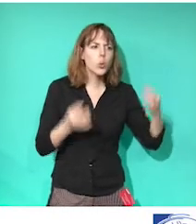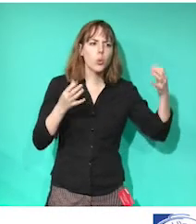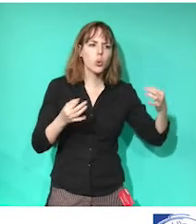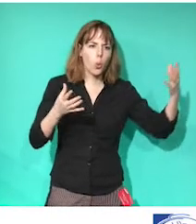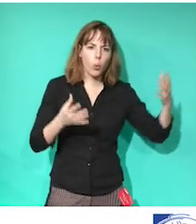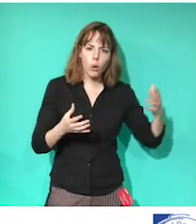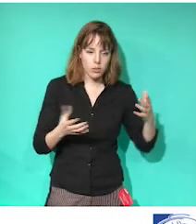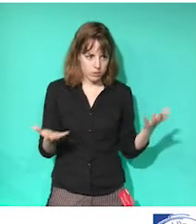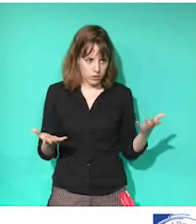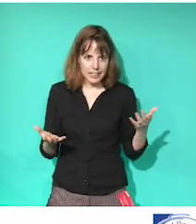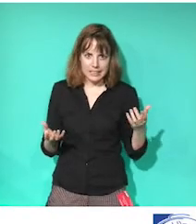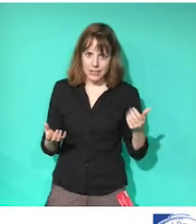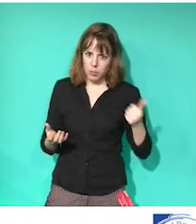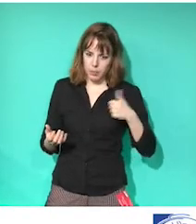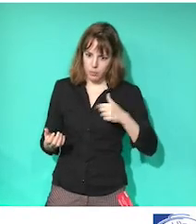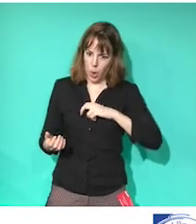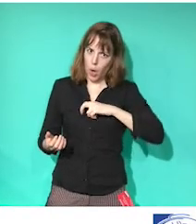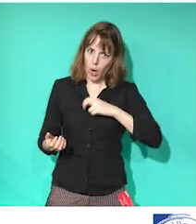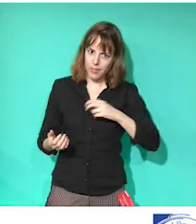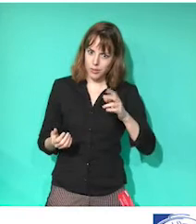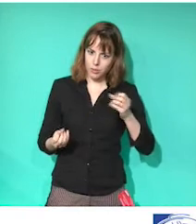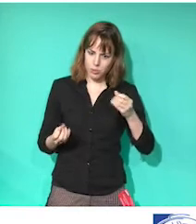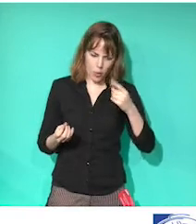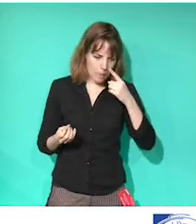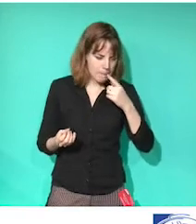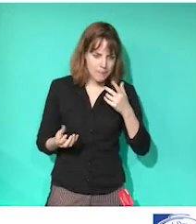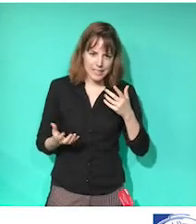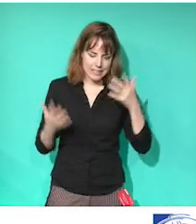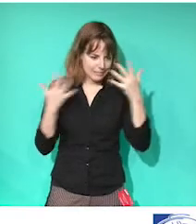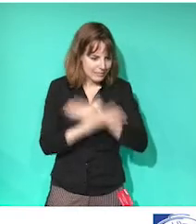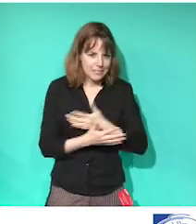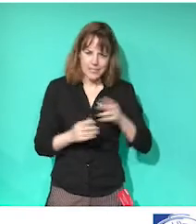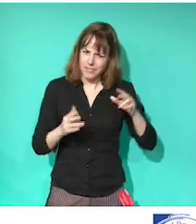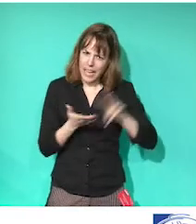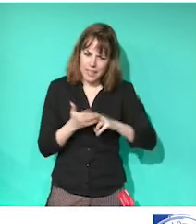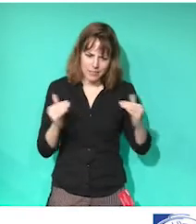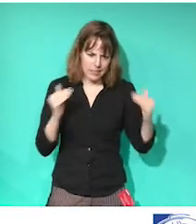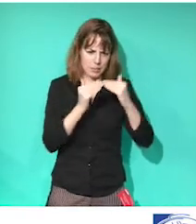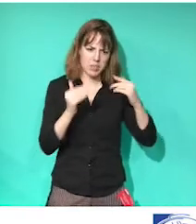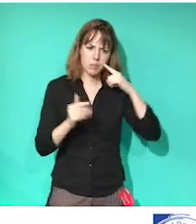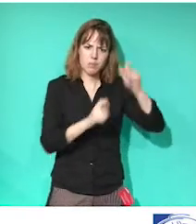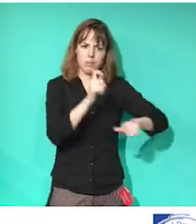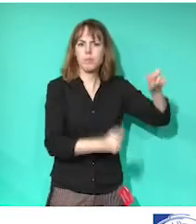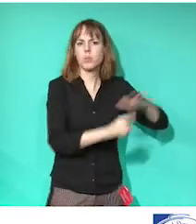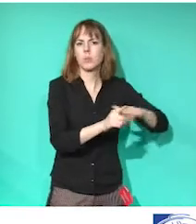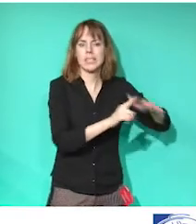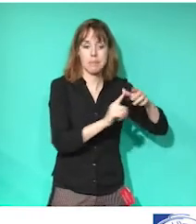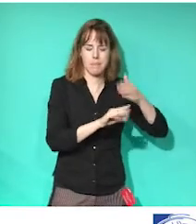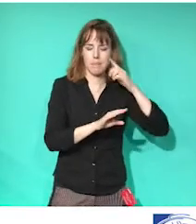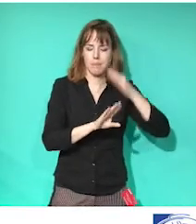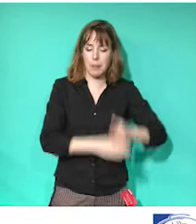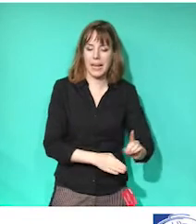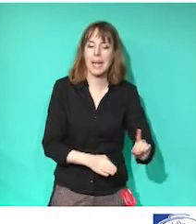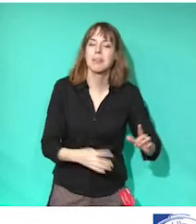on leur dit que ce n'est pas suffisant, ça leur fait peur. Il faut avancer. Bon, alors, au-delà de ces comptes rendus, des idées pour la